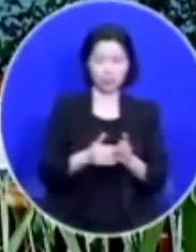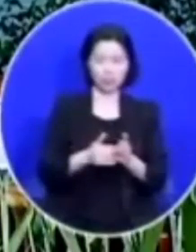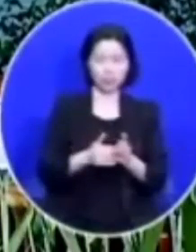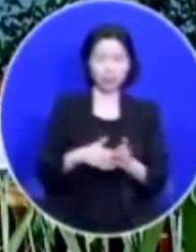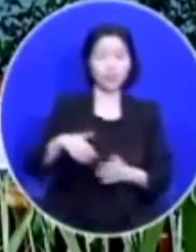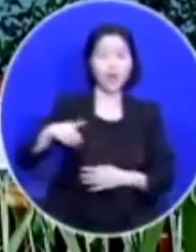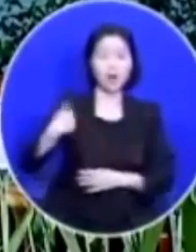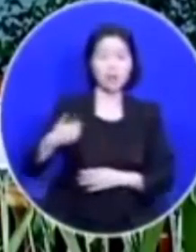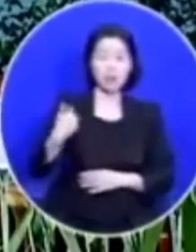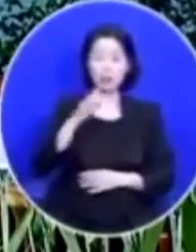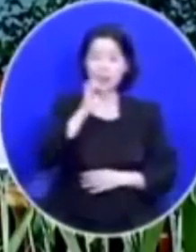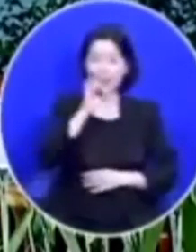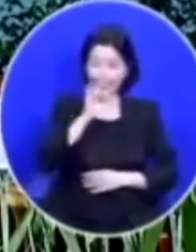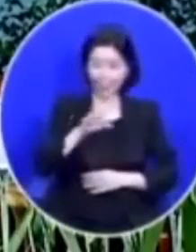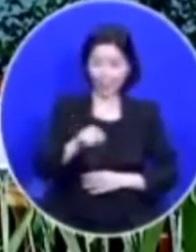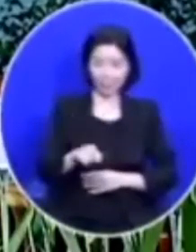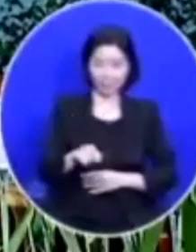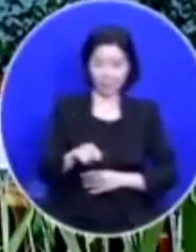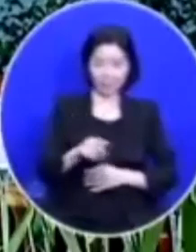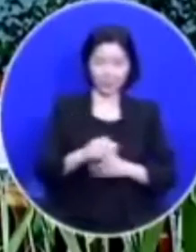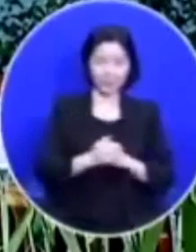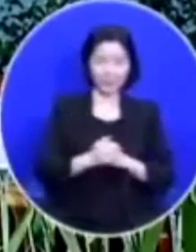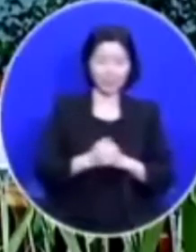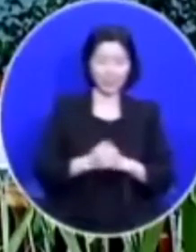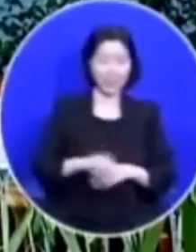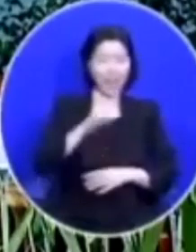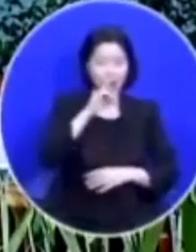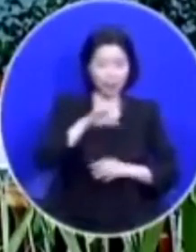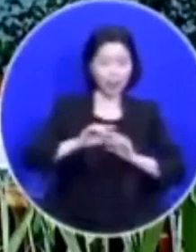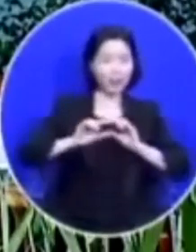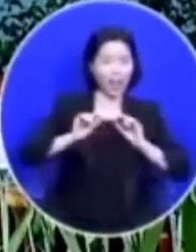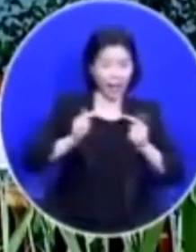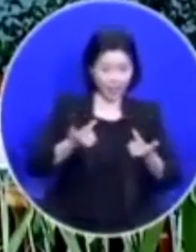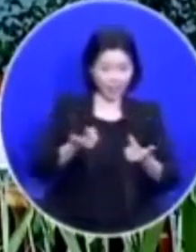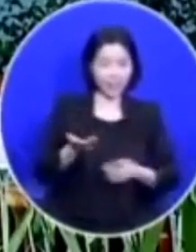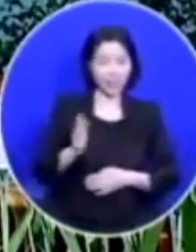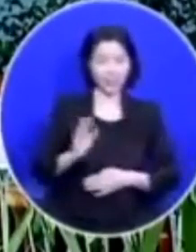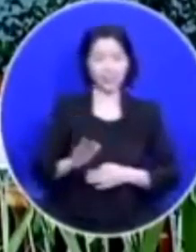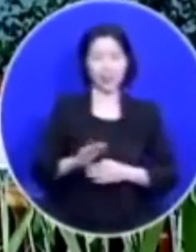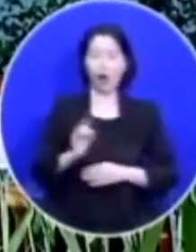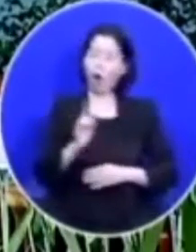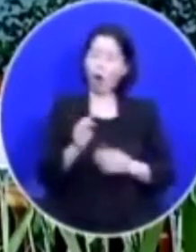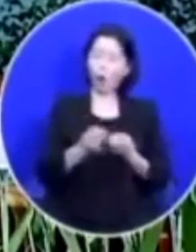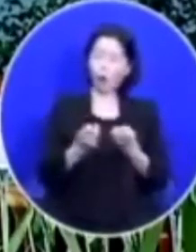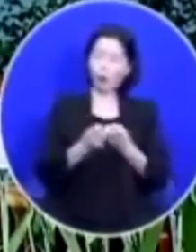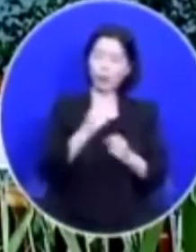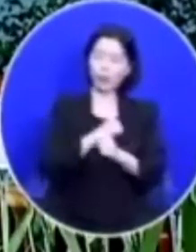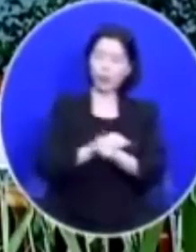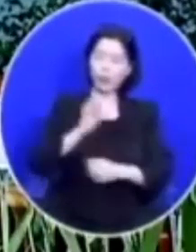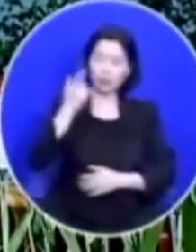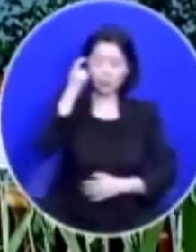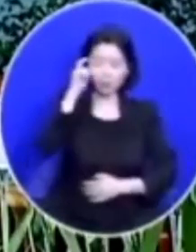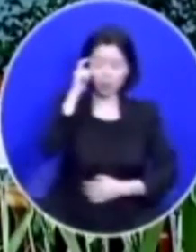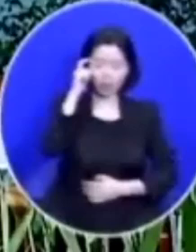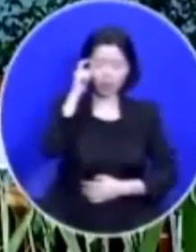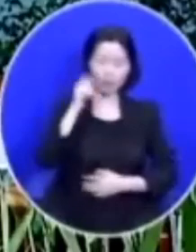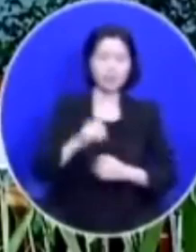몰라서 안 되는 것을 안 되는 게 아닌데 어떻게 해야 하나